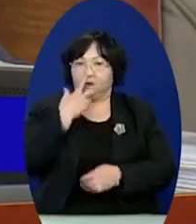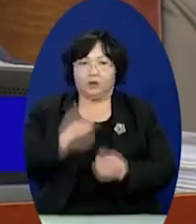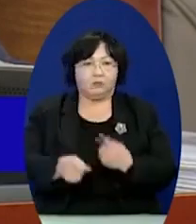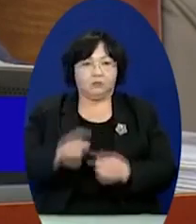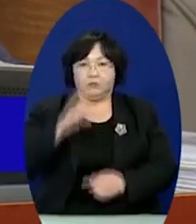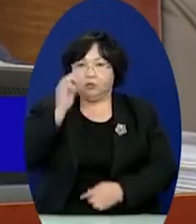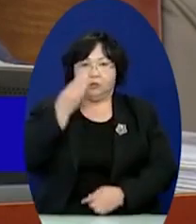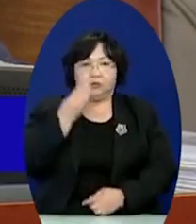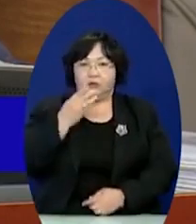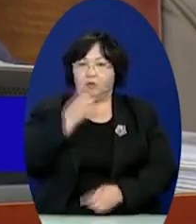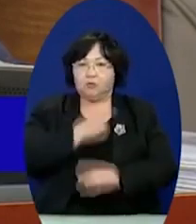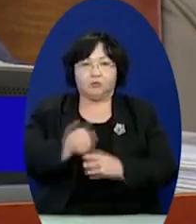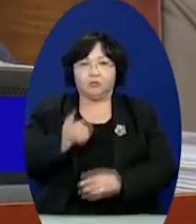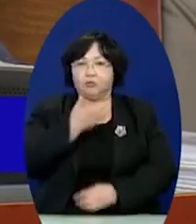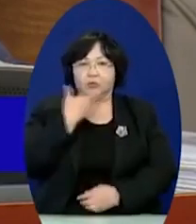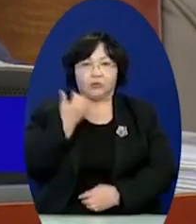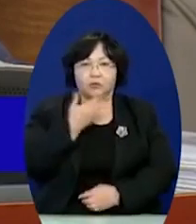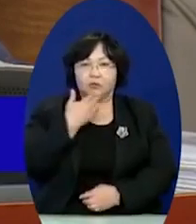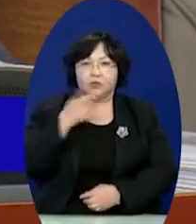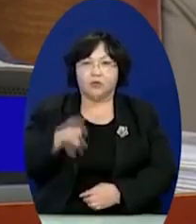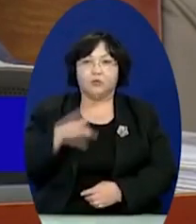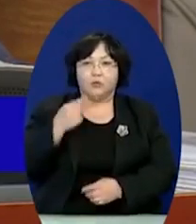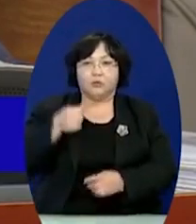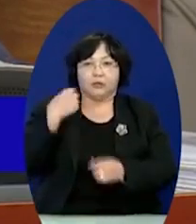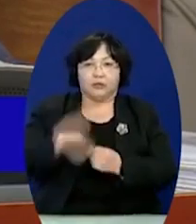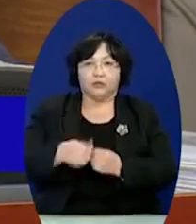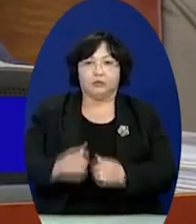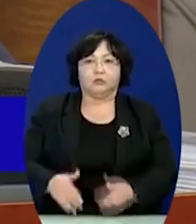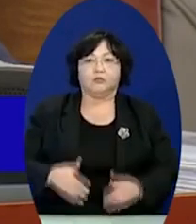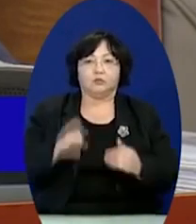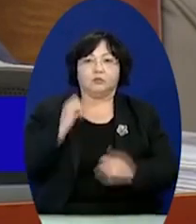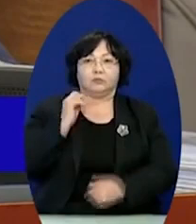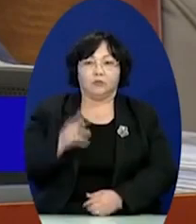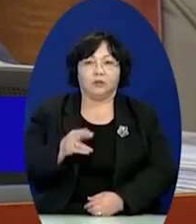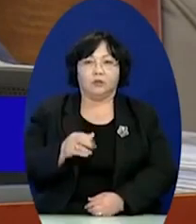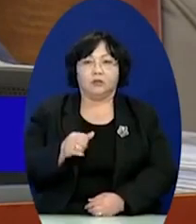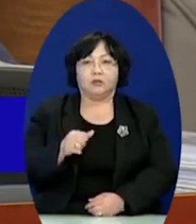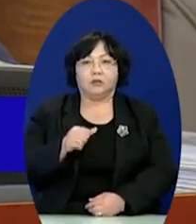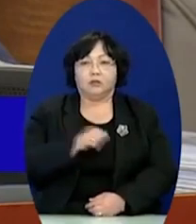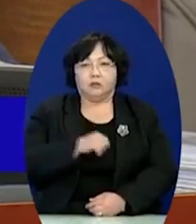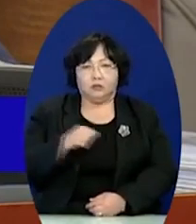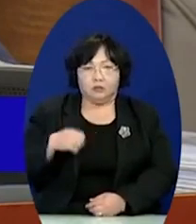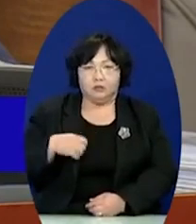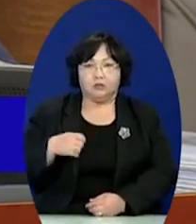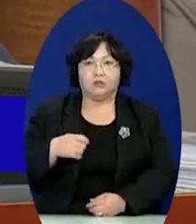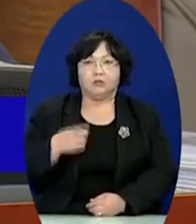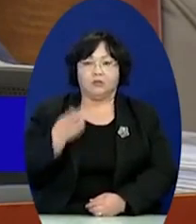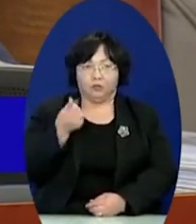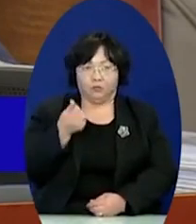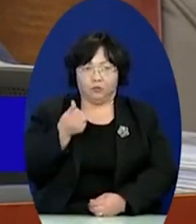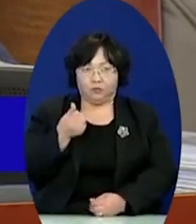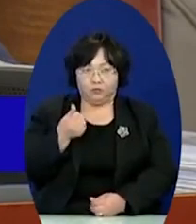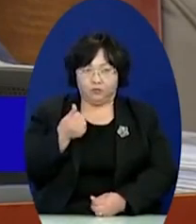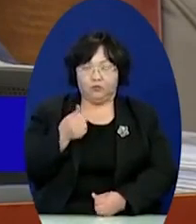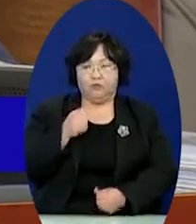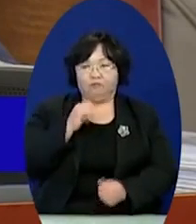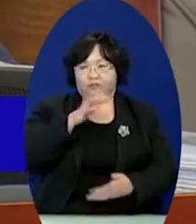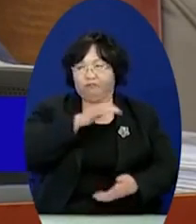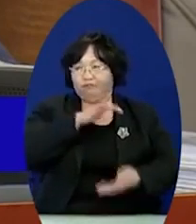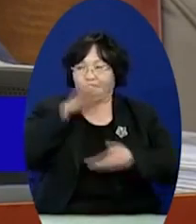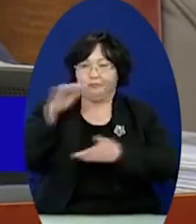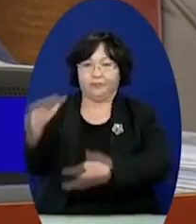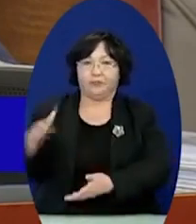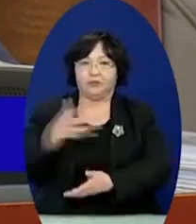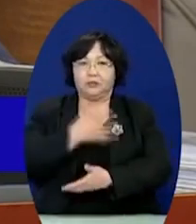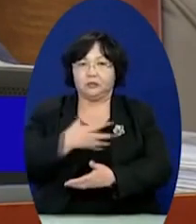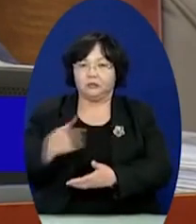болчлоо гэд. Тэгээ мөнгө зарцуулсан байдаг. Хөгжлийн банк маань одоо ингээд тэр хэмжээгээр мөнгө гаргаа явуулчаад одоо ингээд өөртөө